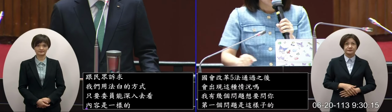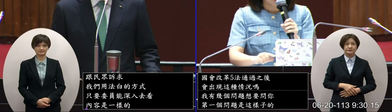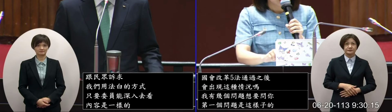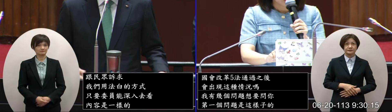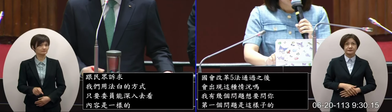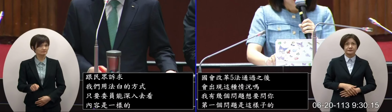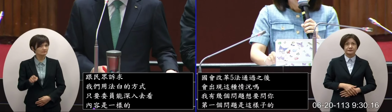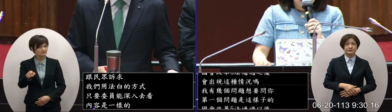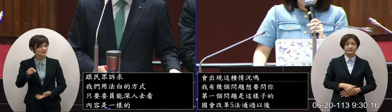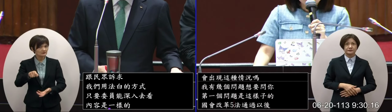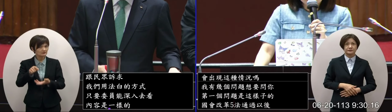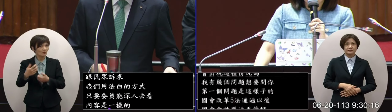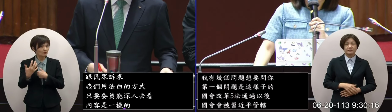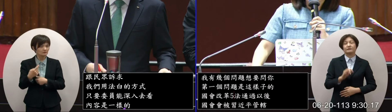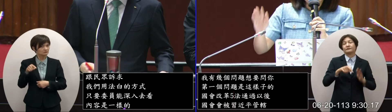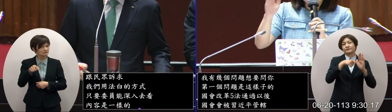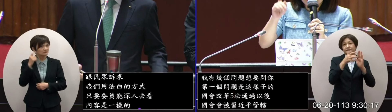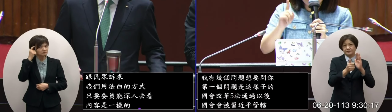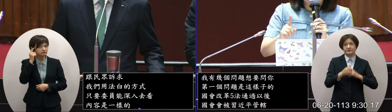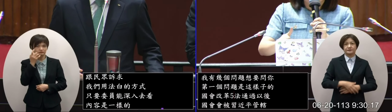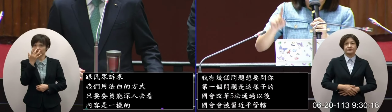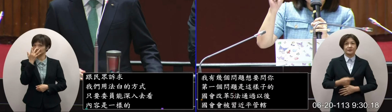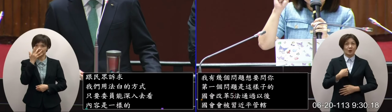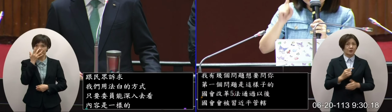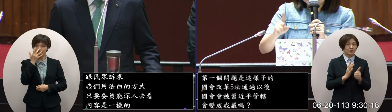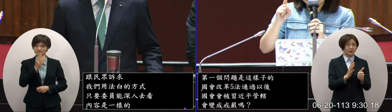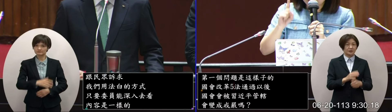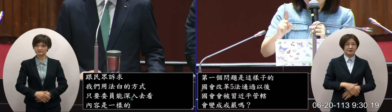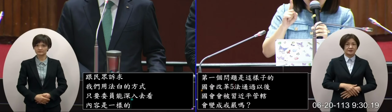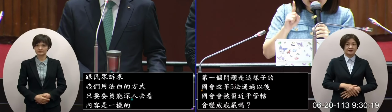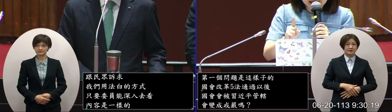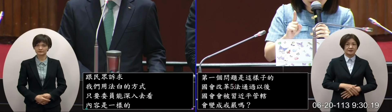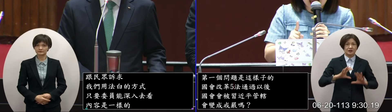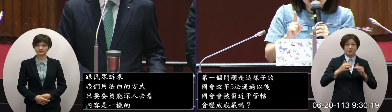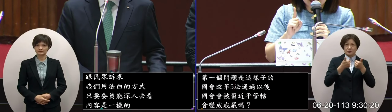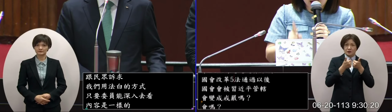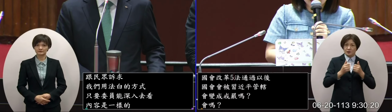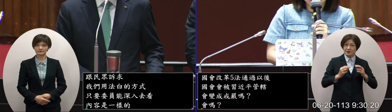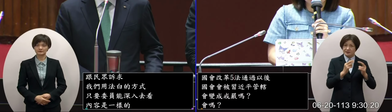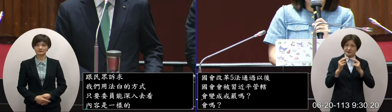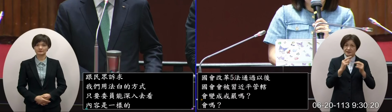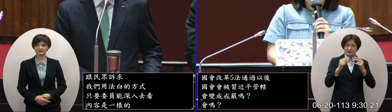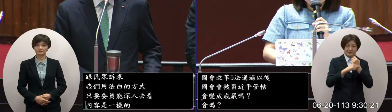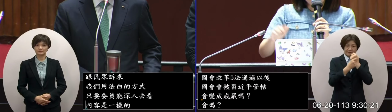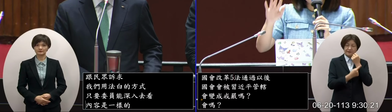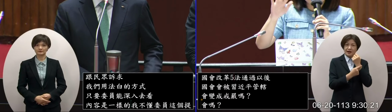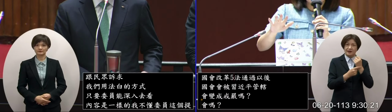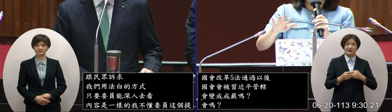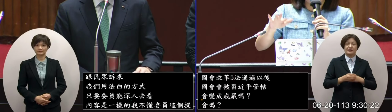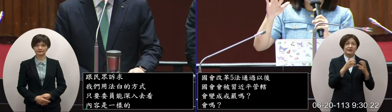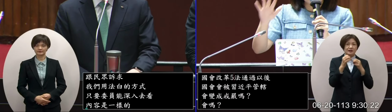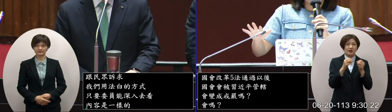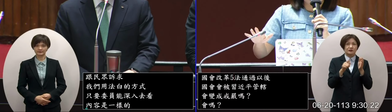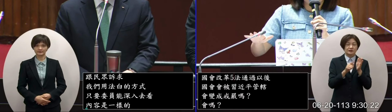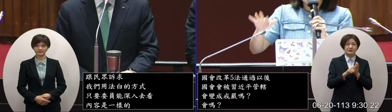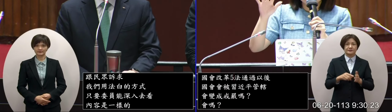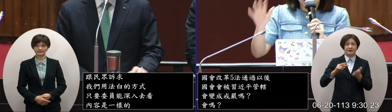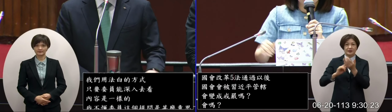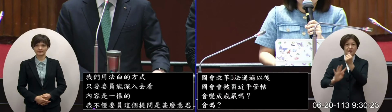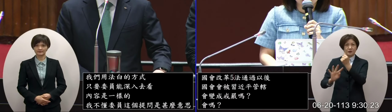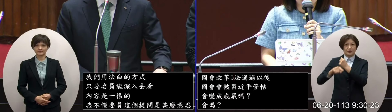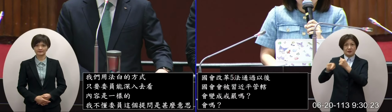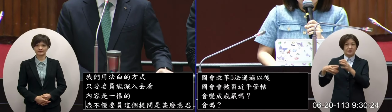我不懂委员这个提议。 好，院长，因为我在问，我们在进行国会审查的法案的时候，你有没有看我们的立法